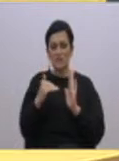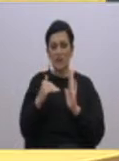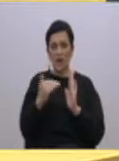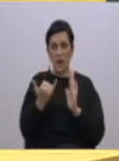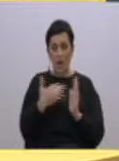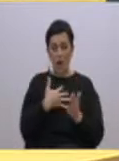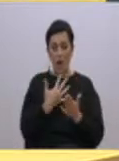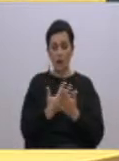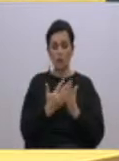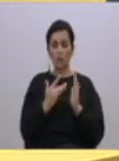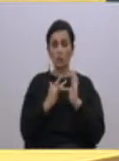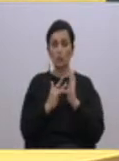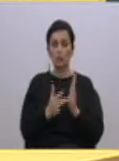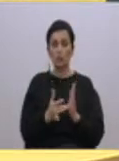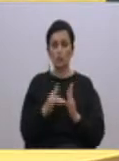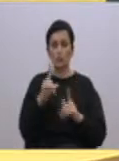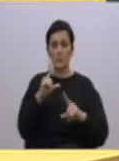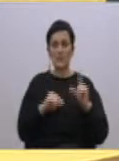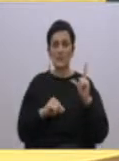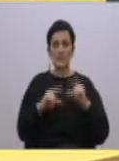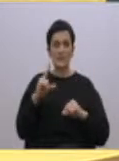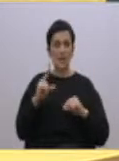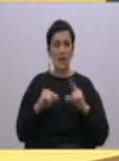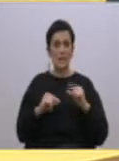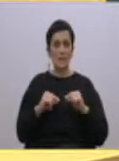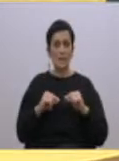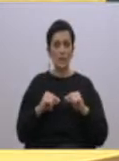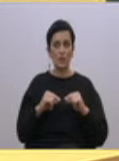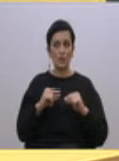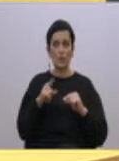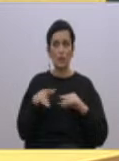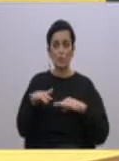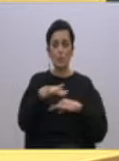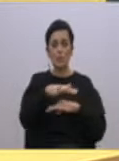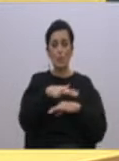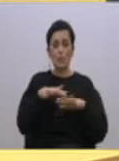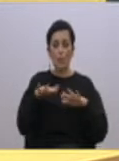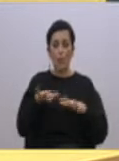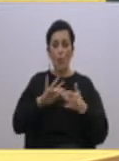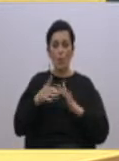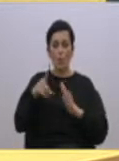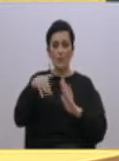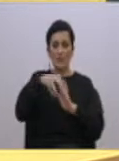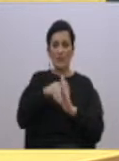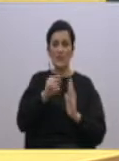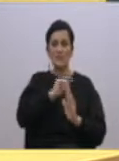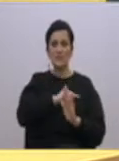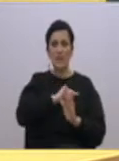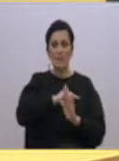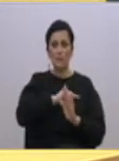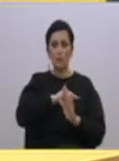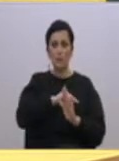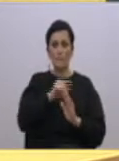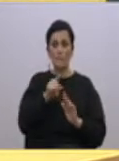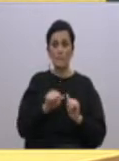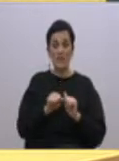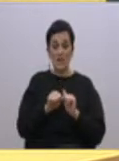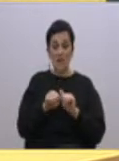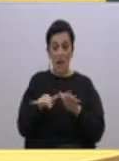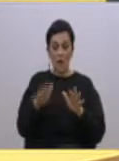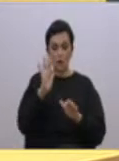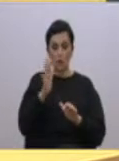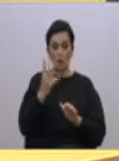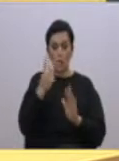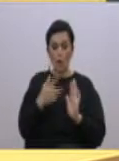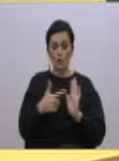ფაზაშია ტურიზმის სტატისტიკის ინტერაქტიულ პორტალთან დაკავშირებული სამუშები, რომლის გაშვება იგეგმება